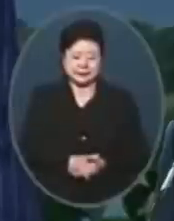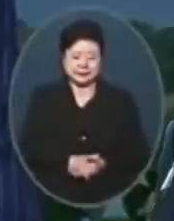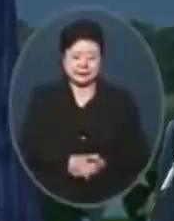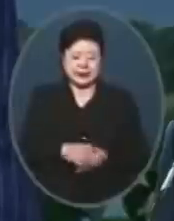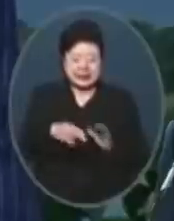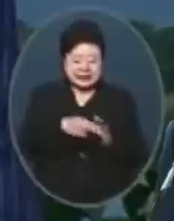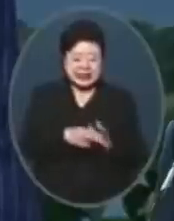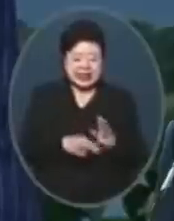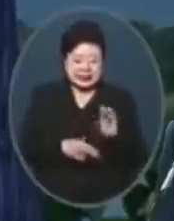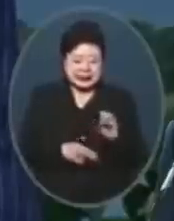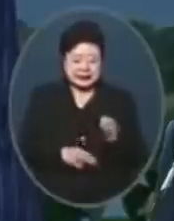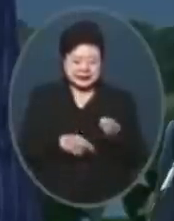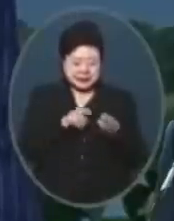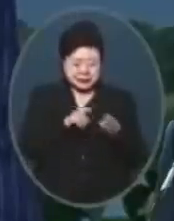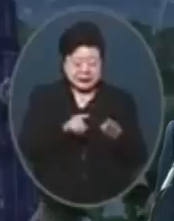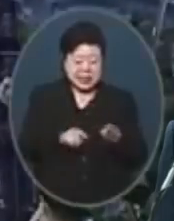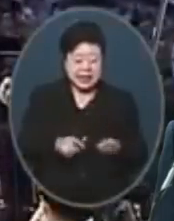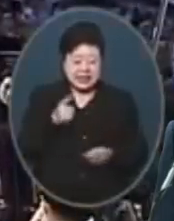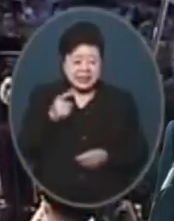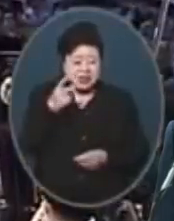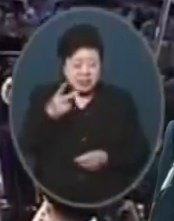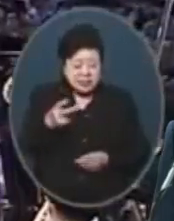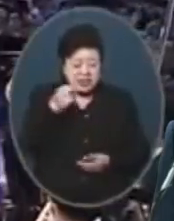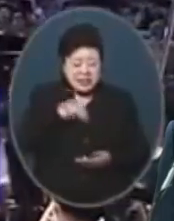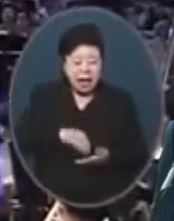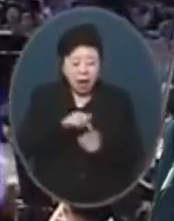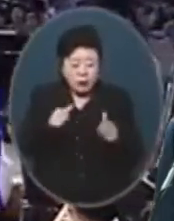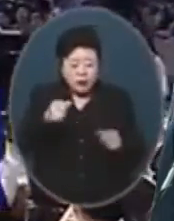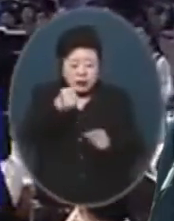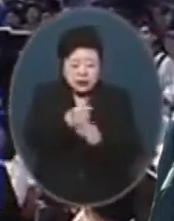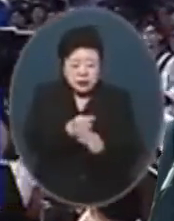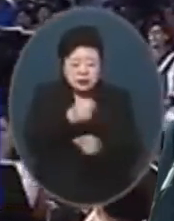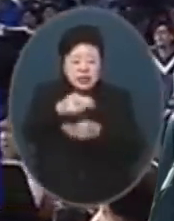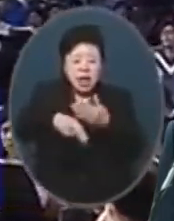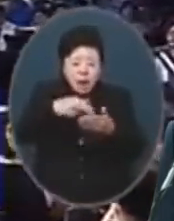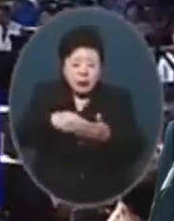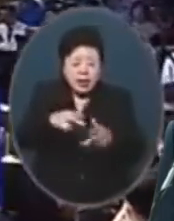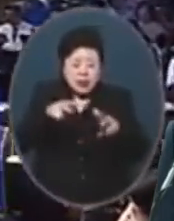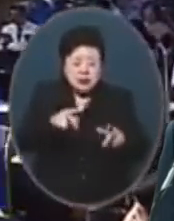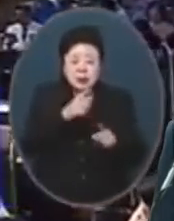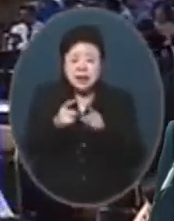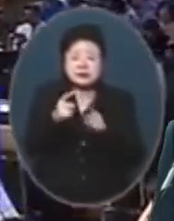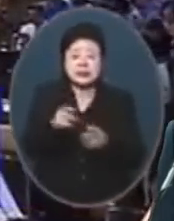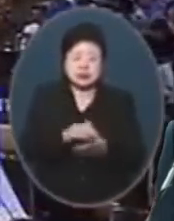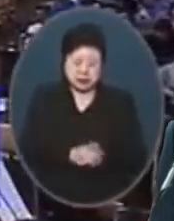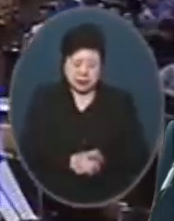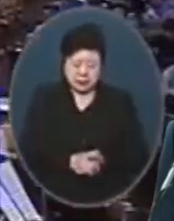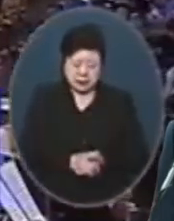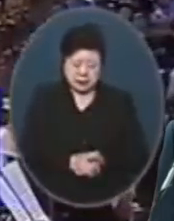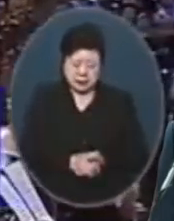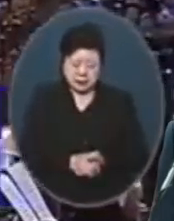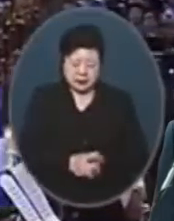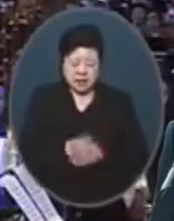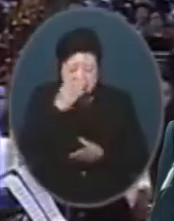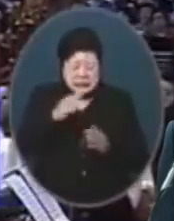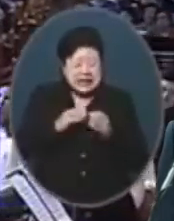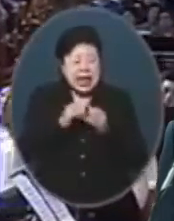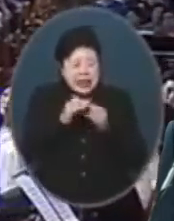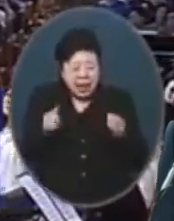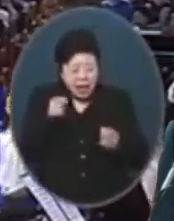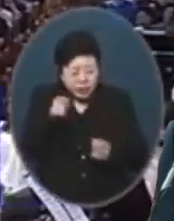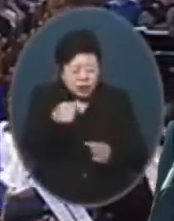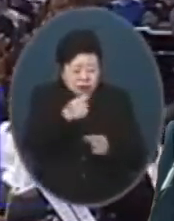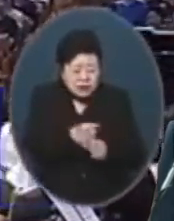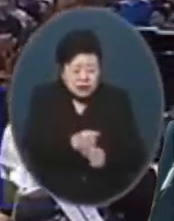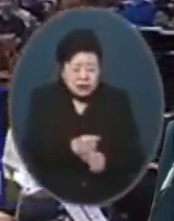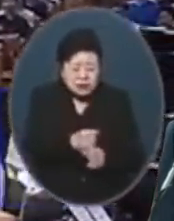이사야 43장 1절로 2절에 야곱아 너를 창조하신 야훼께서 지금 말씀하시느니라. 이스라엘아 너를